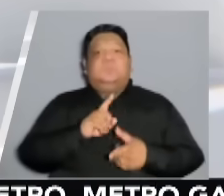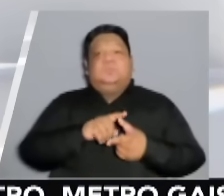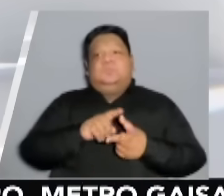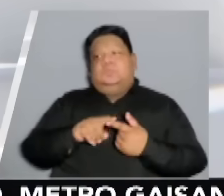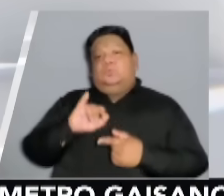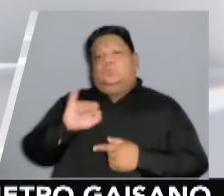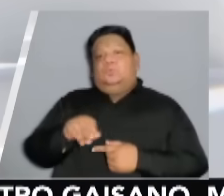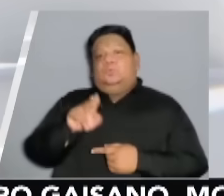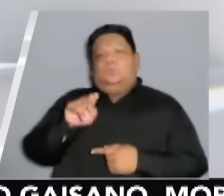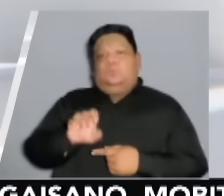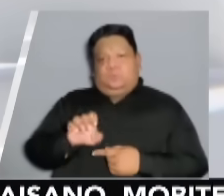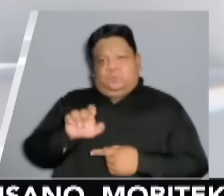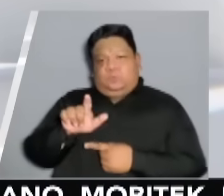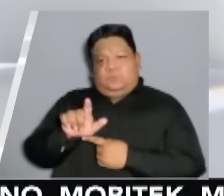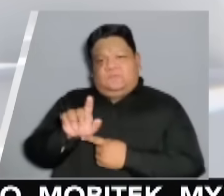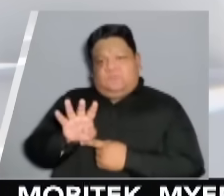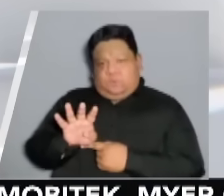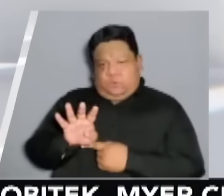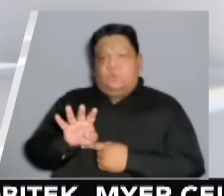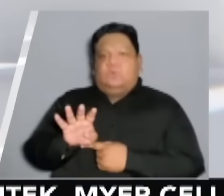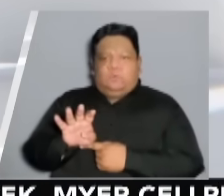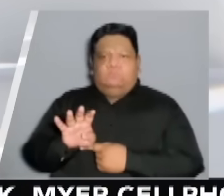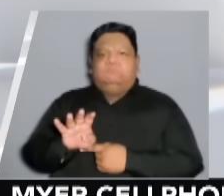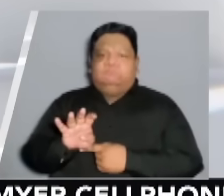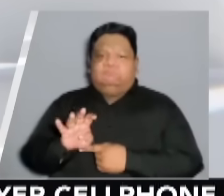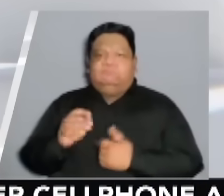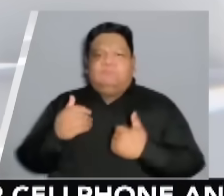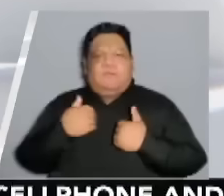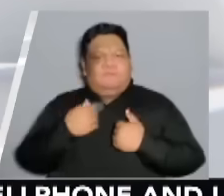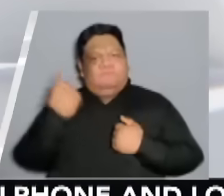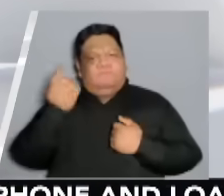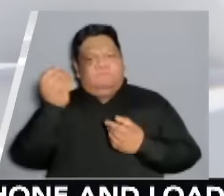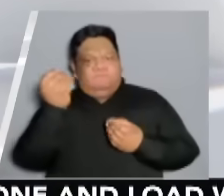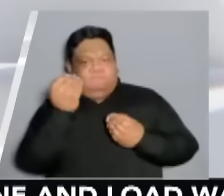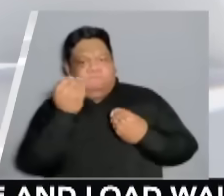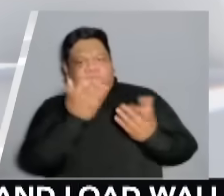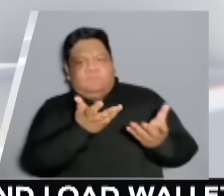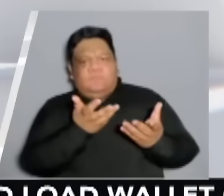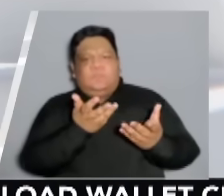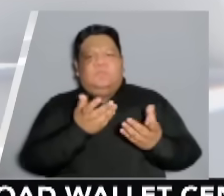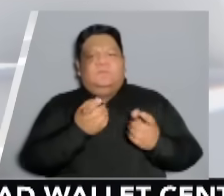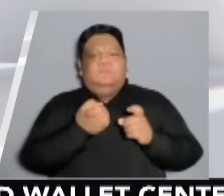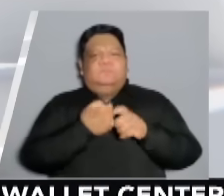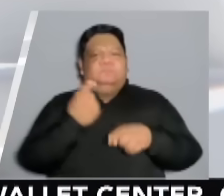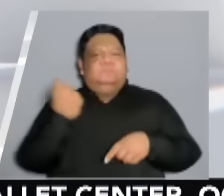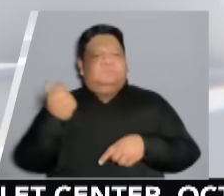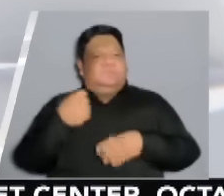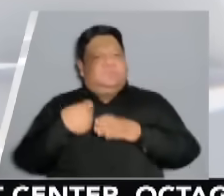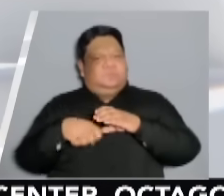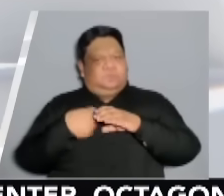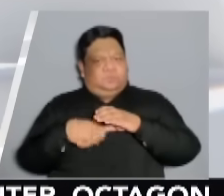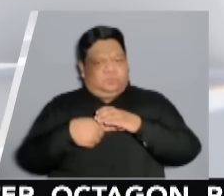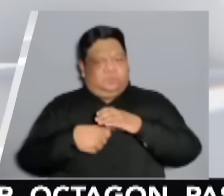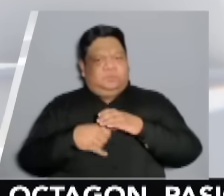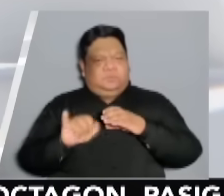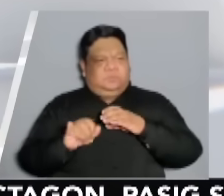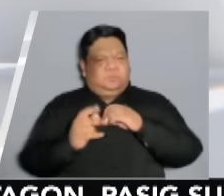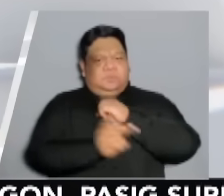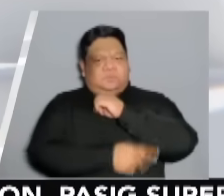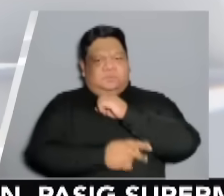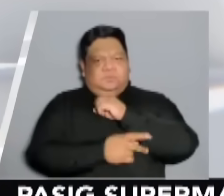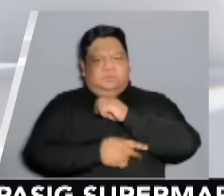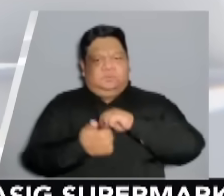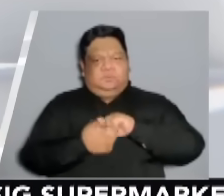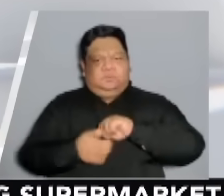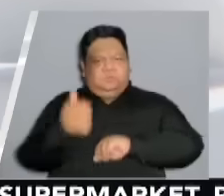ay naka-receive po sila ng information po sa provincial director po ng Camarines Sur